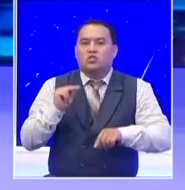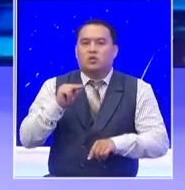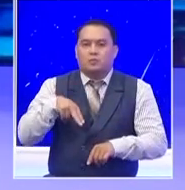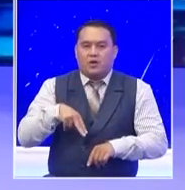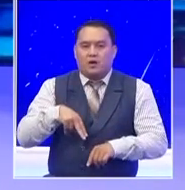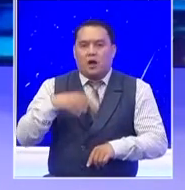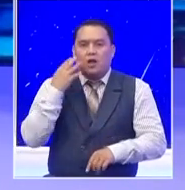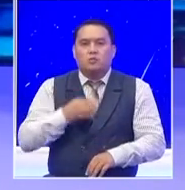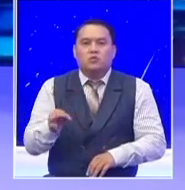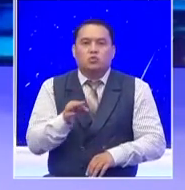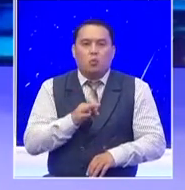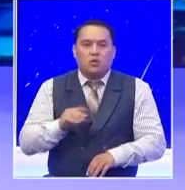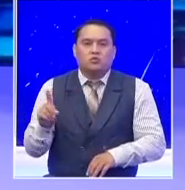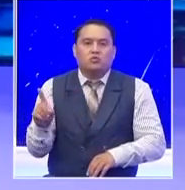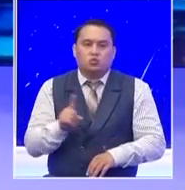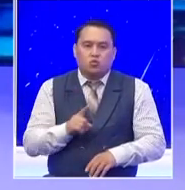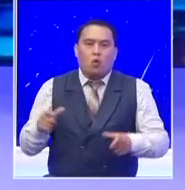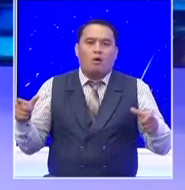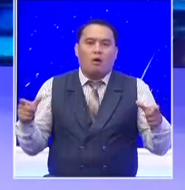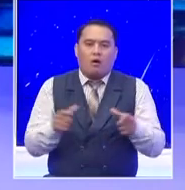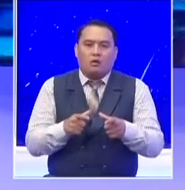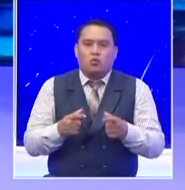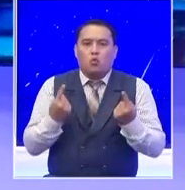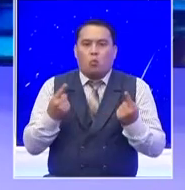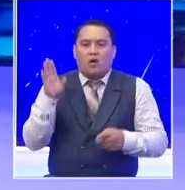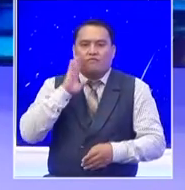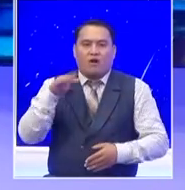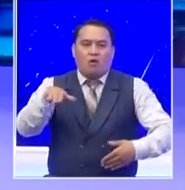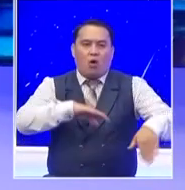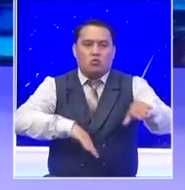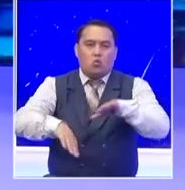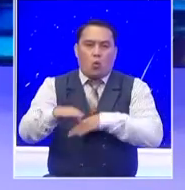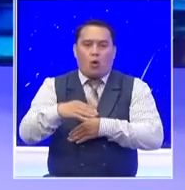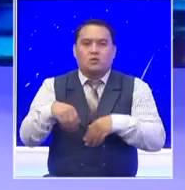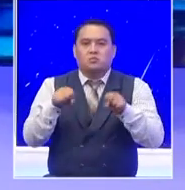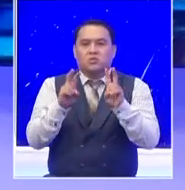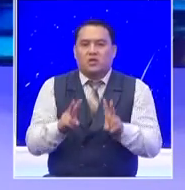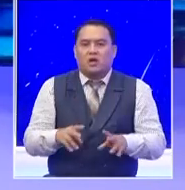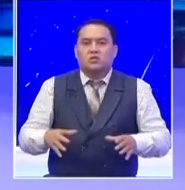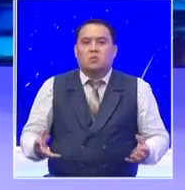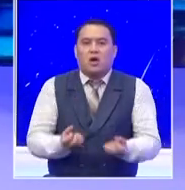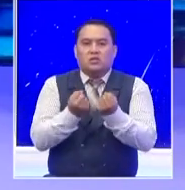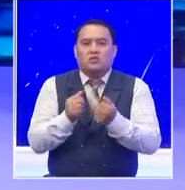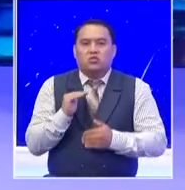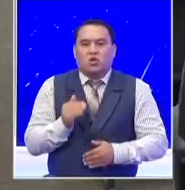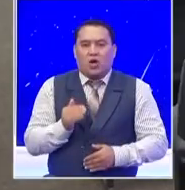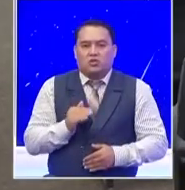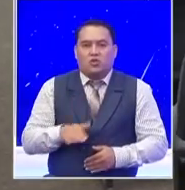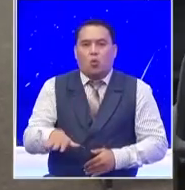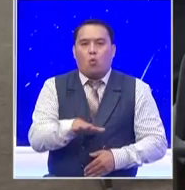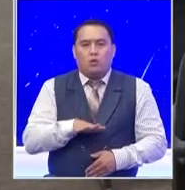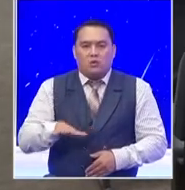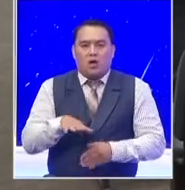чрезвычайным ситуациям Алматинской области. Несмотря на пандемию, на самых крупных водоемах и оборудованных спасательными станциями частных зонах отдыха